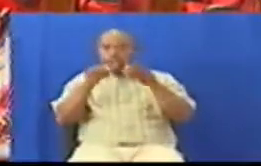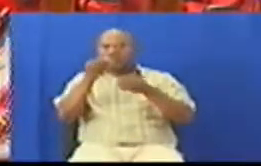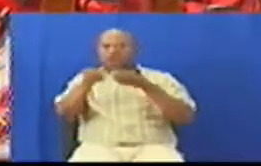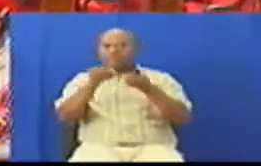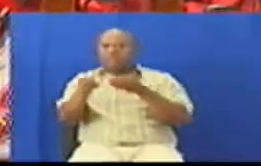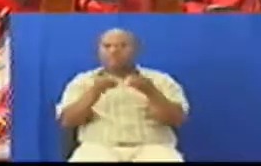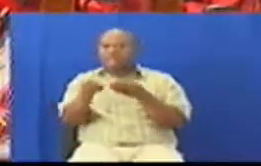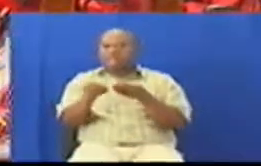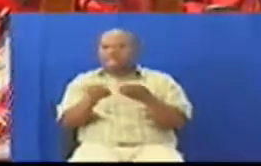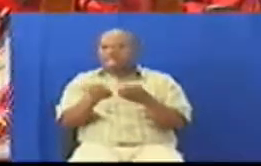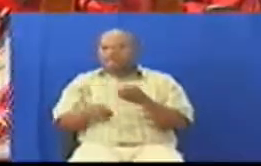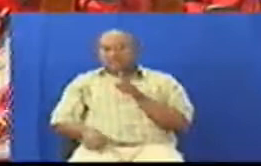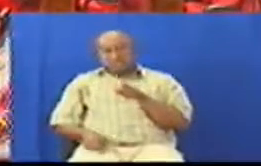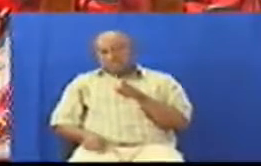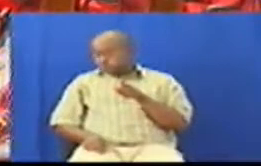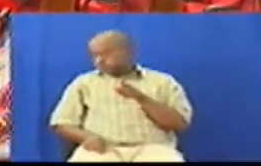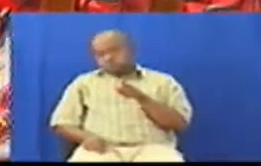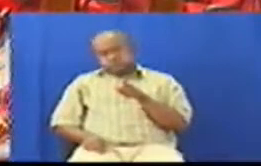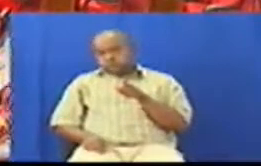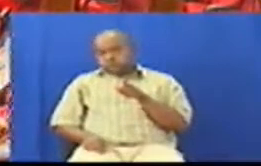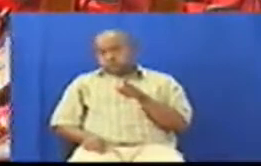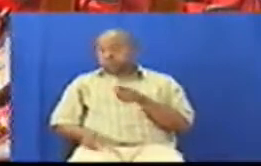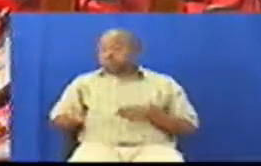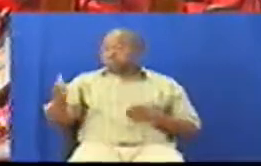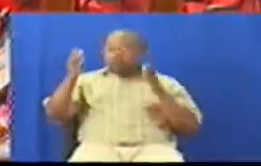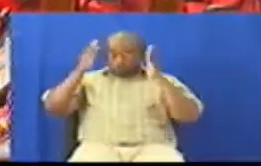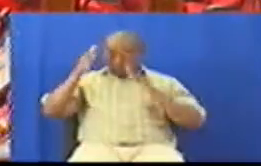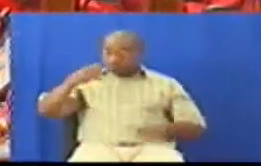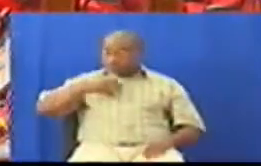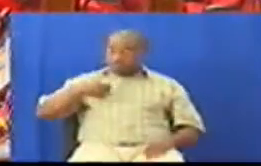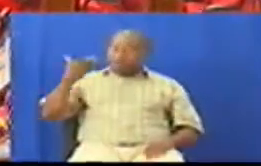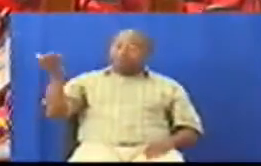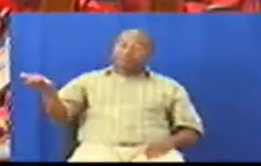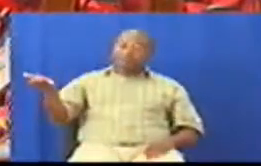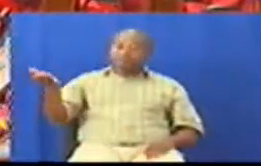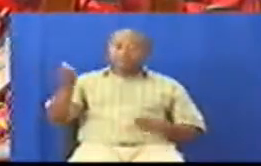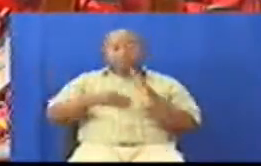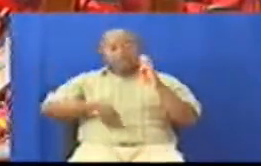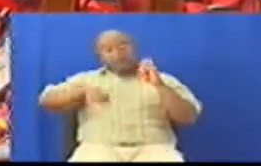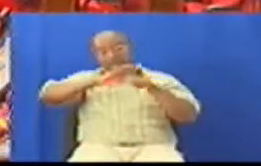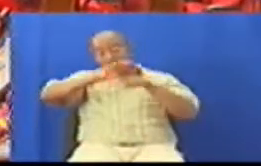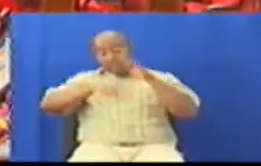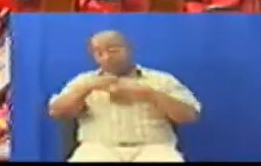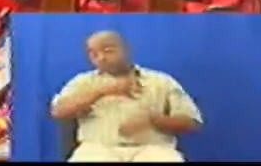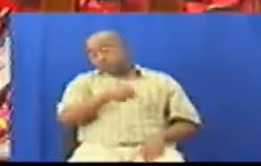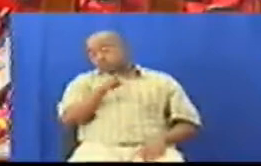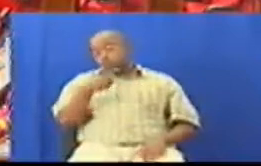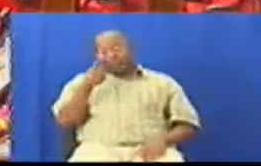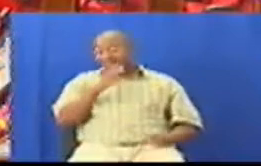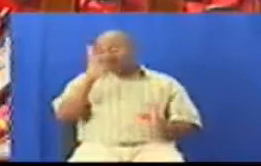twende kwenye uhalisia. Mheshimiwa Waziri wa Afya na Naibu Waziri wa Afya, kwenye